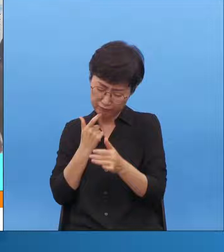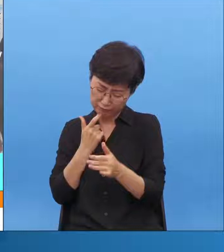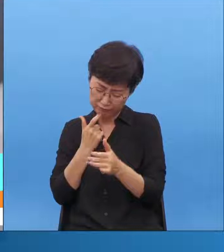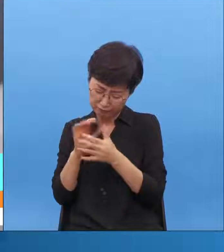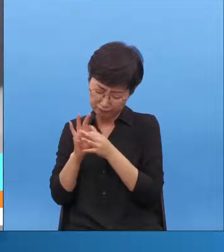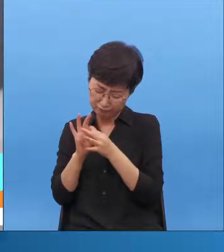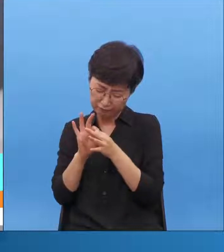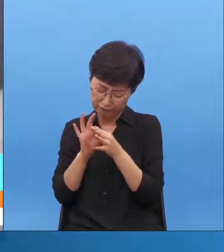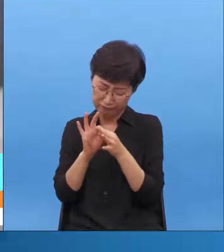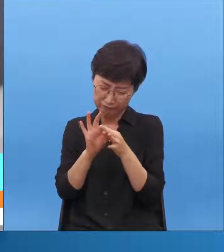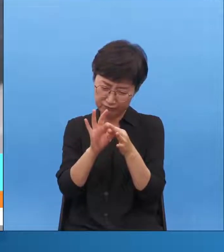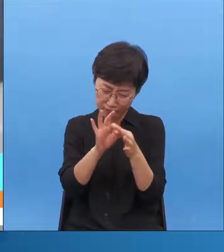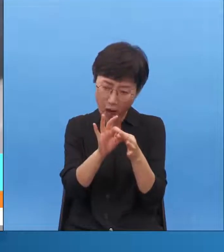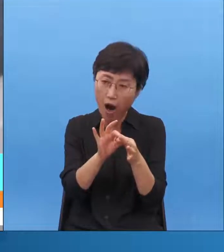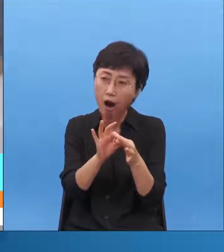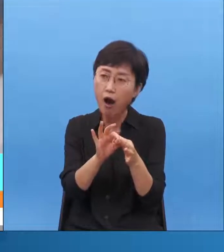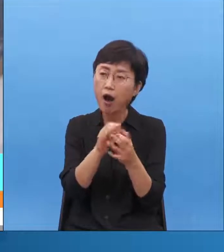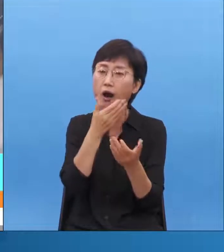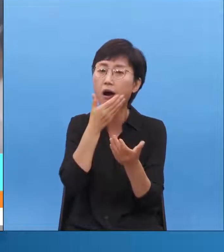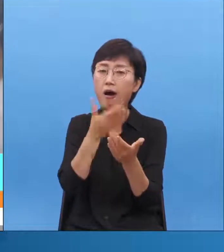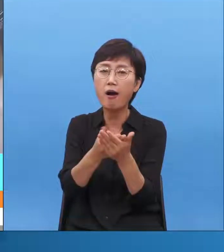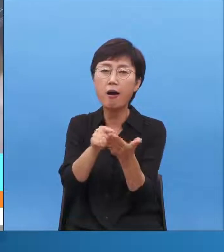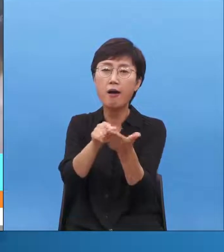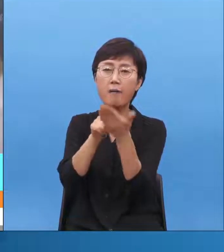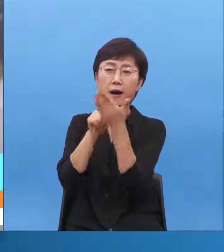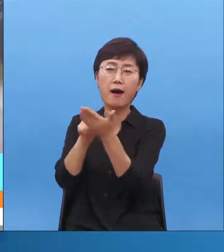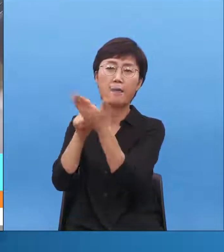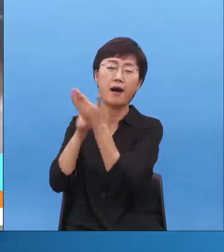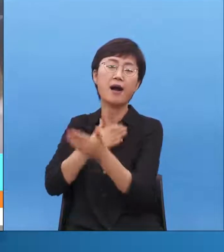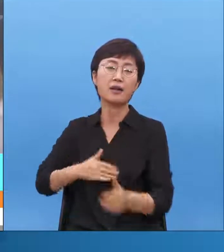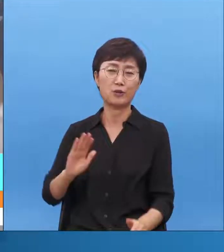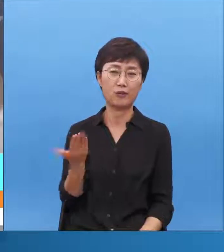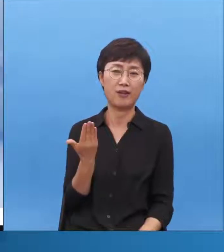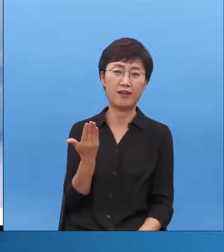과정 속에 중요한 응답을 계속 받게 된다고 말했습니다.